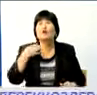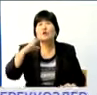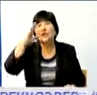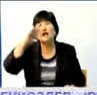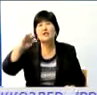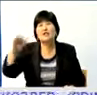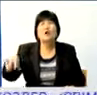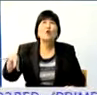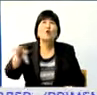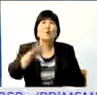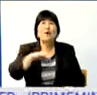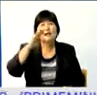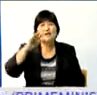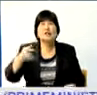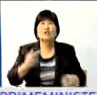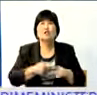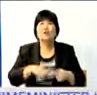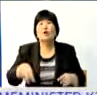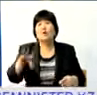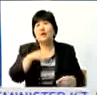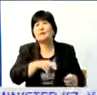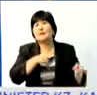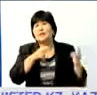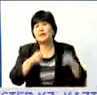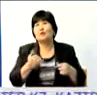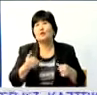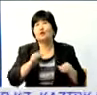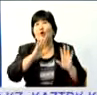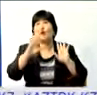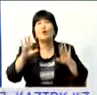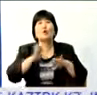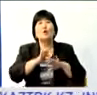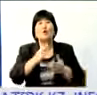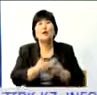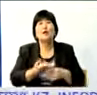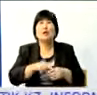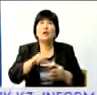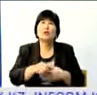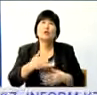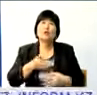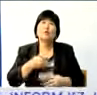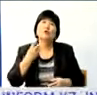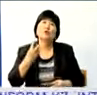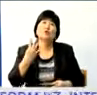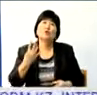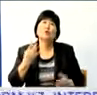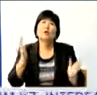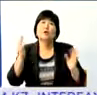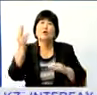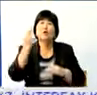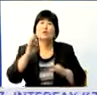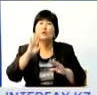бар, басқа жақтың жігіттері бар, суретшілер бар. Бәріміз келіп осы көрмені ұйымдастырып жатырмыз. Арасында осы менің 3-4 жұмысым ілінді, осы